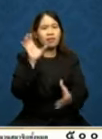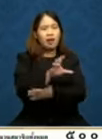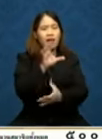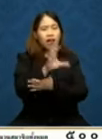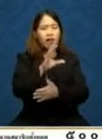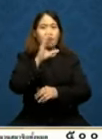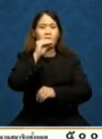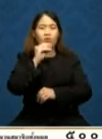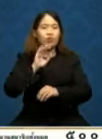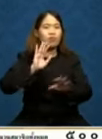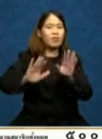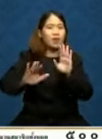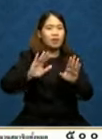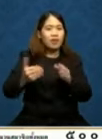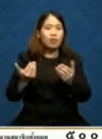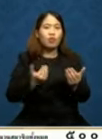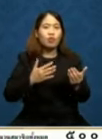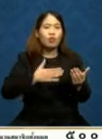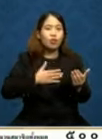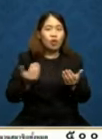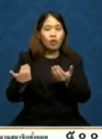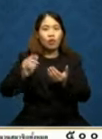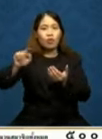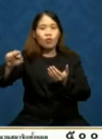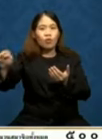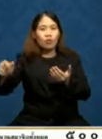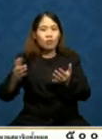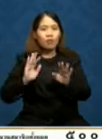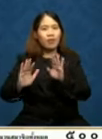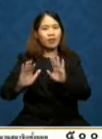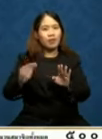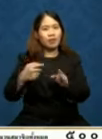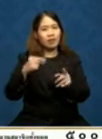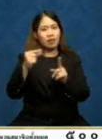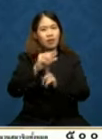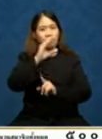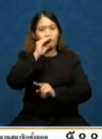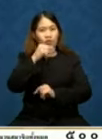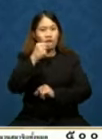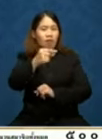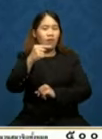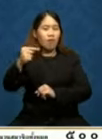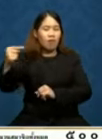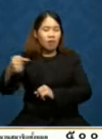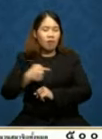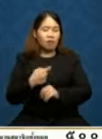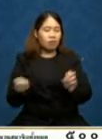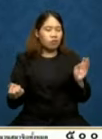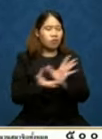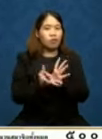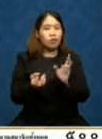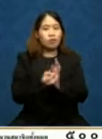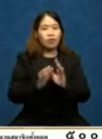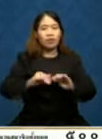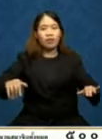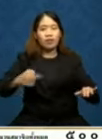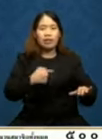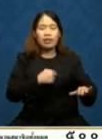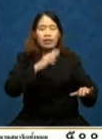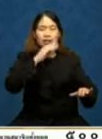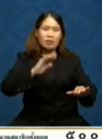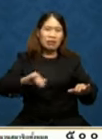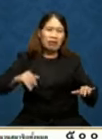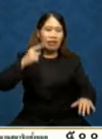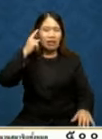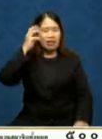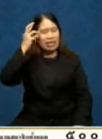จาเปรียบเทียบด้อยค่าลูกของตัวเองคำพูดรุนแรงต่างๆนะครับสร้างบาดแผลให้กับจิตใจของเด็ก เมื่อเด็กเครียดส